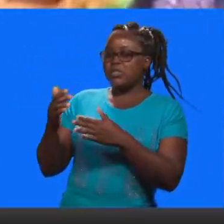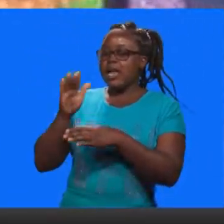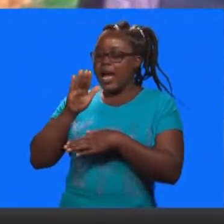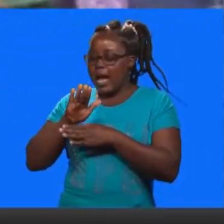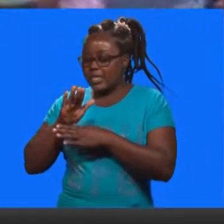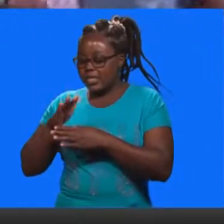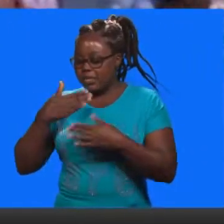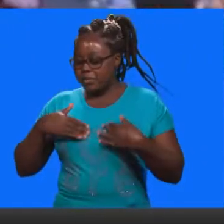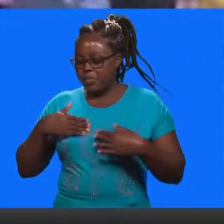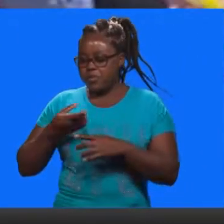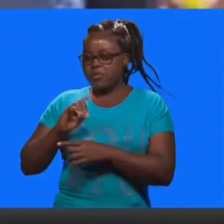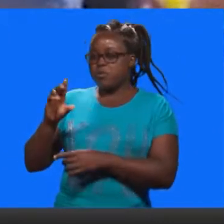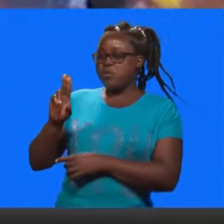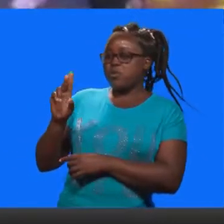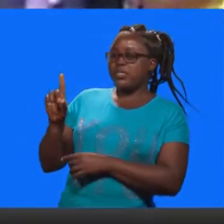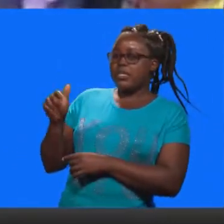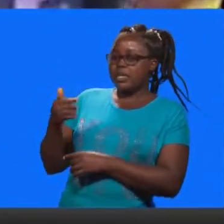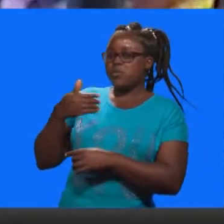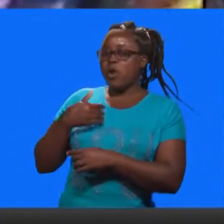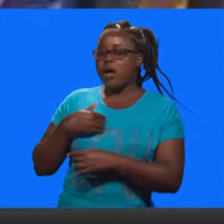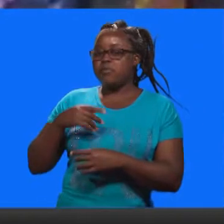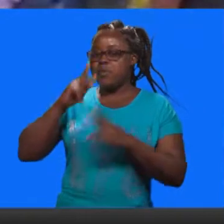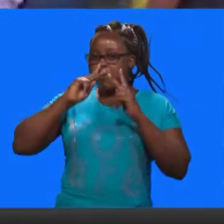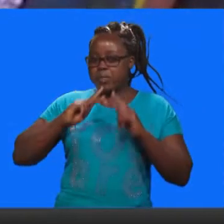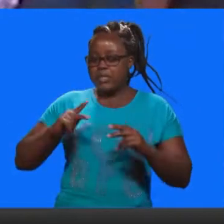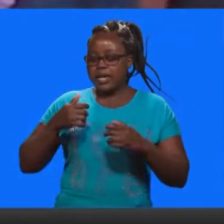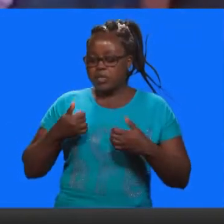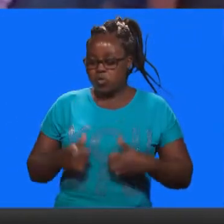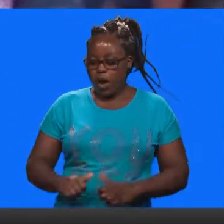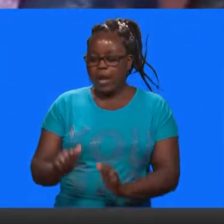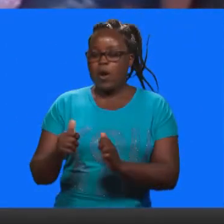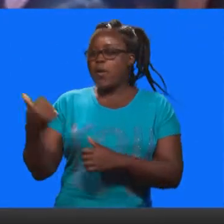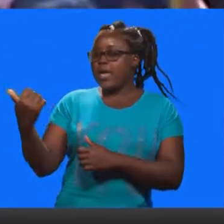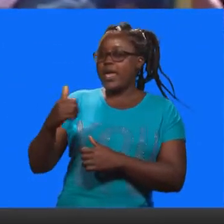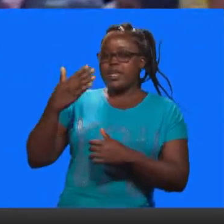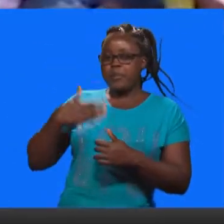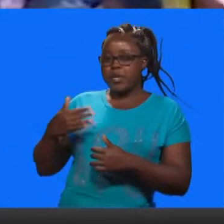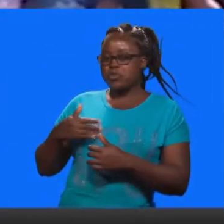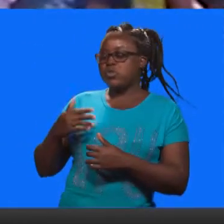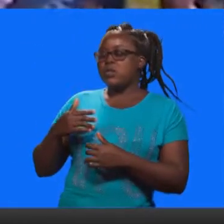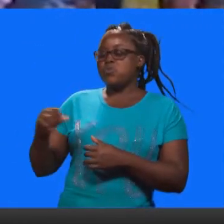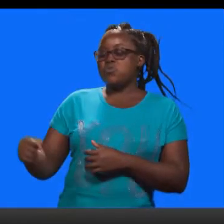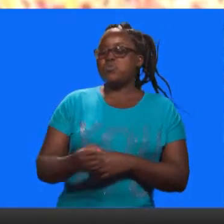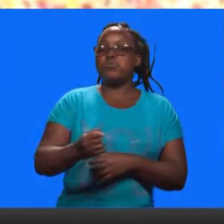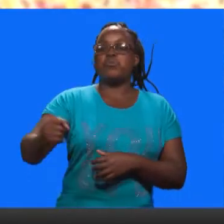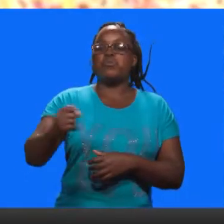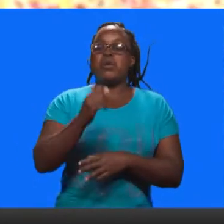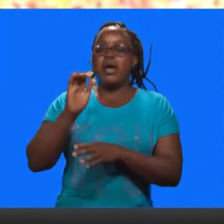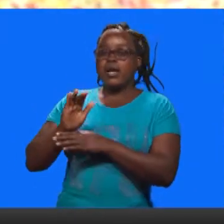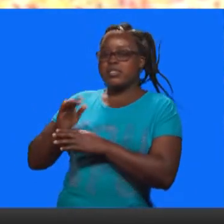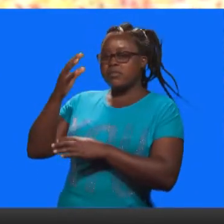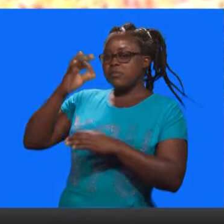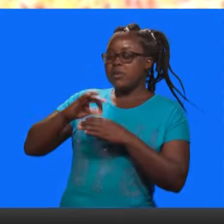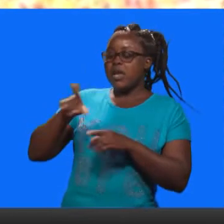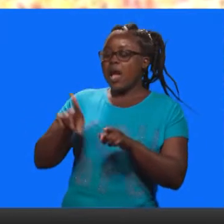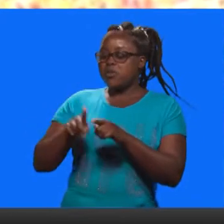cha UDA kudumisha amani na kumruhusu mwaniaji yeyote kuuza sera zake. I also take